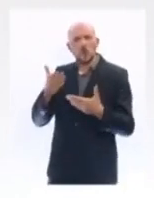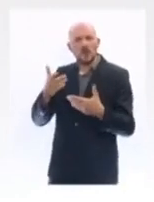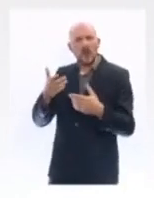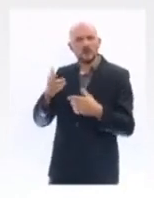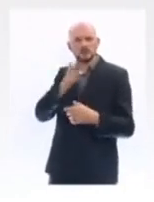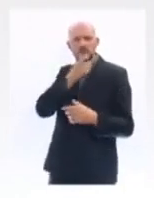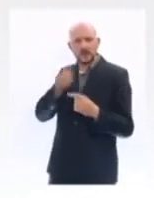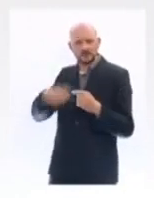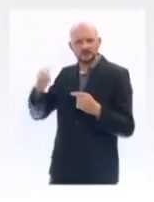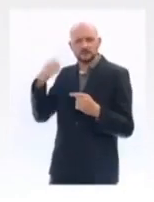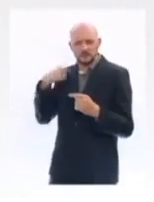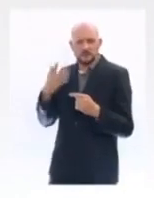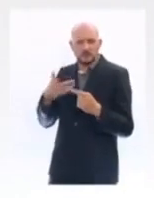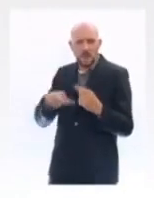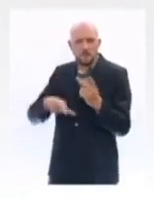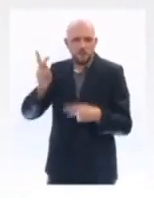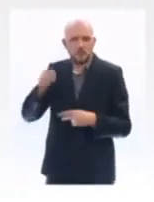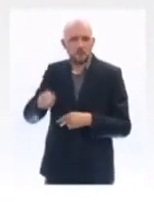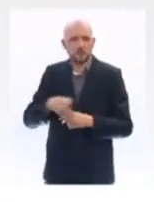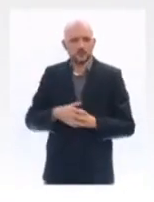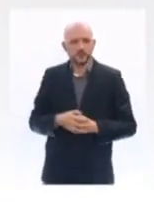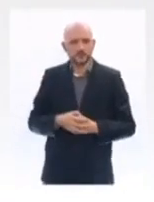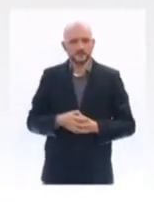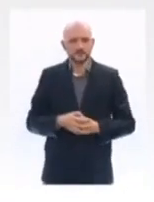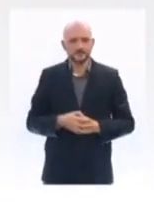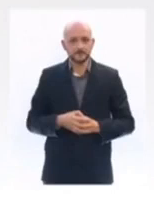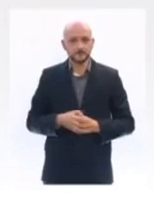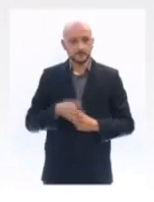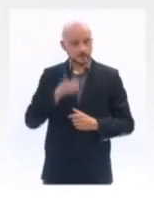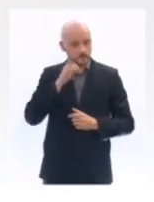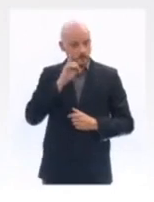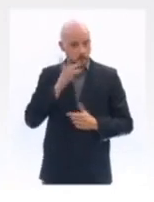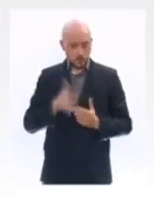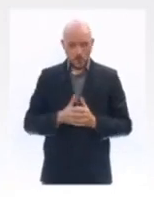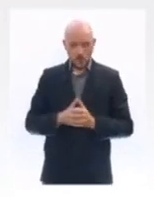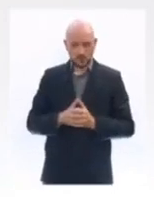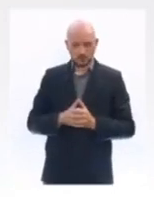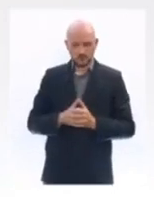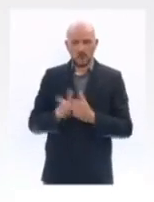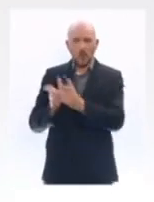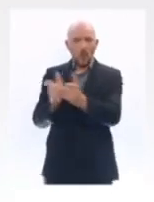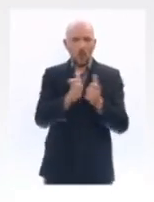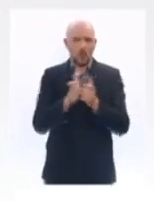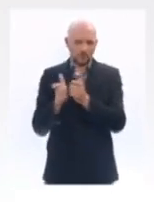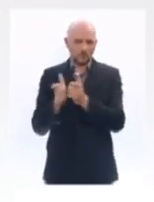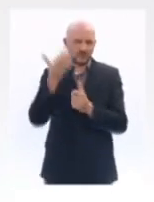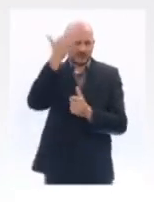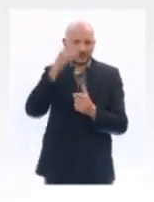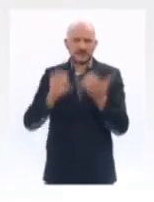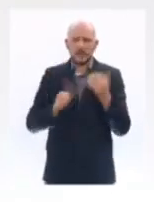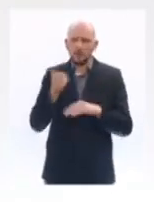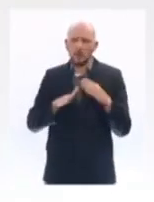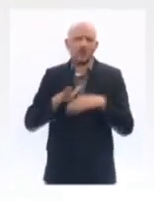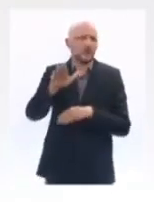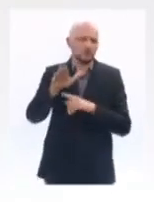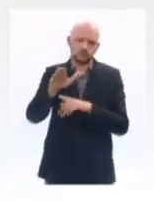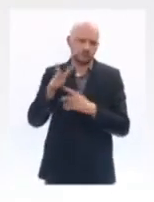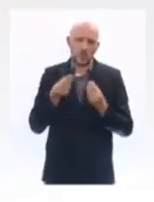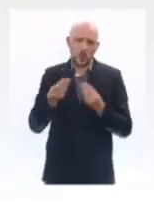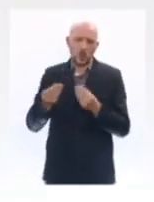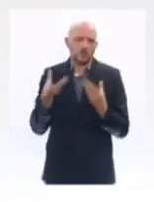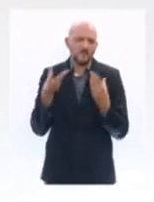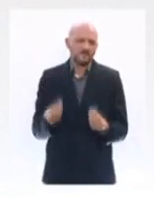moral. Ce soutien leur est acquis. Comme lors du premier confinement, nous serons à leur écoute tous les